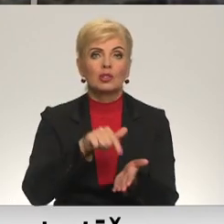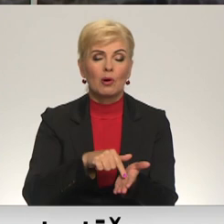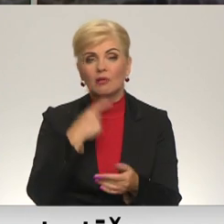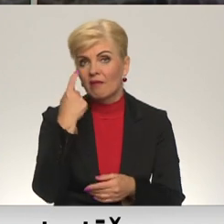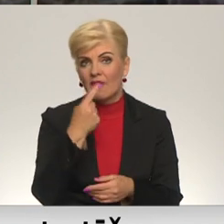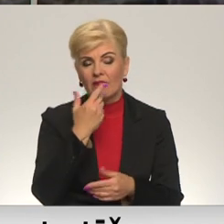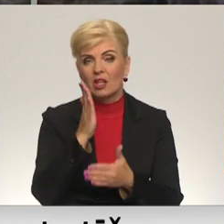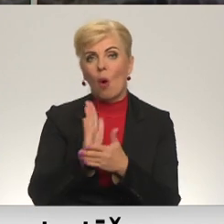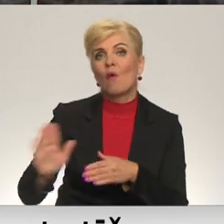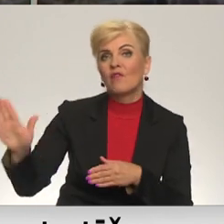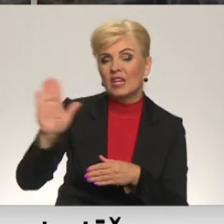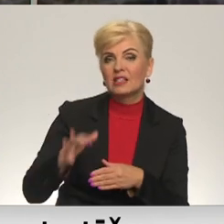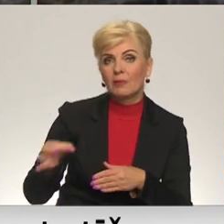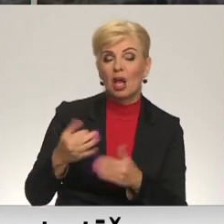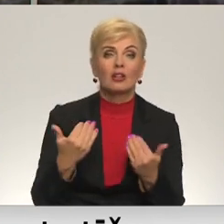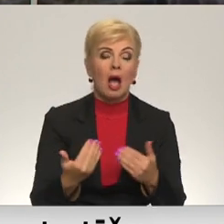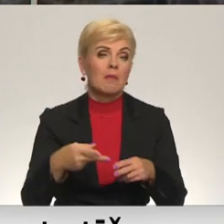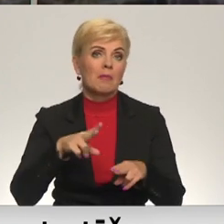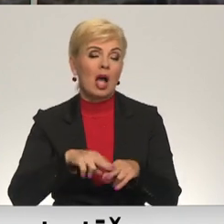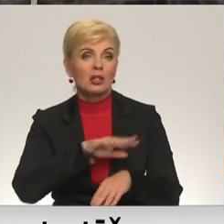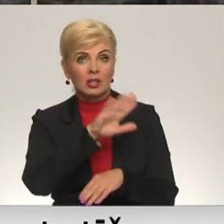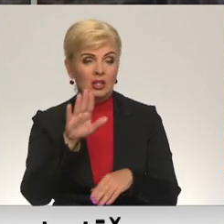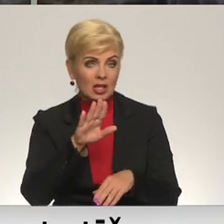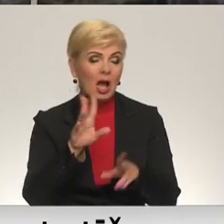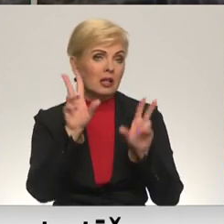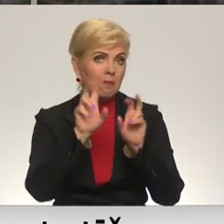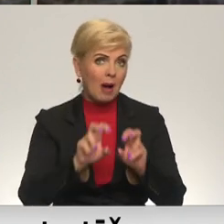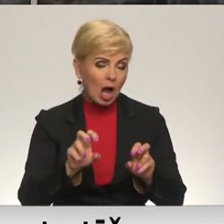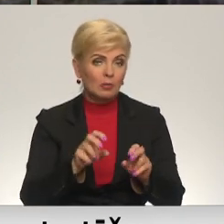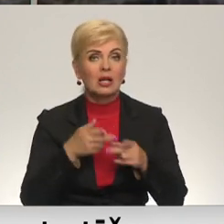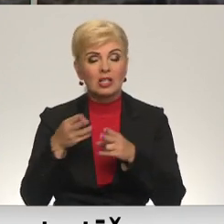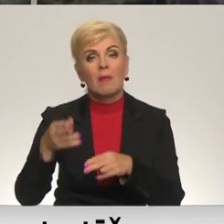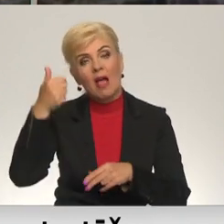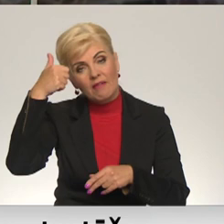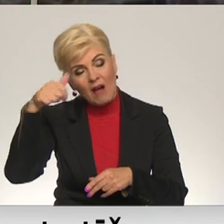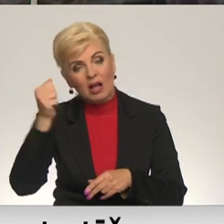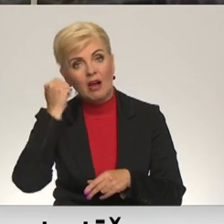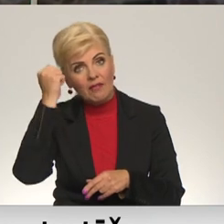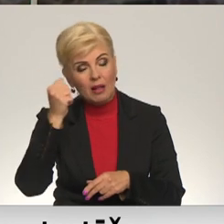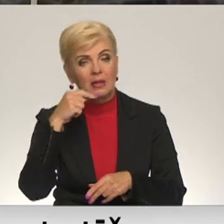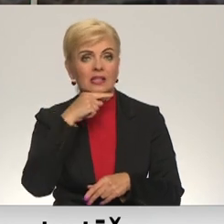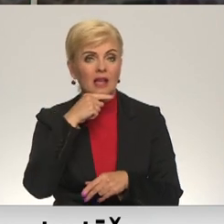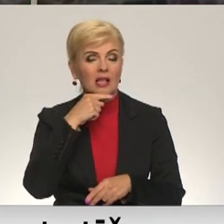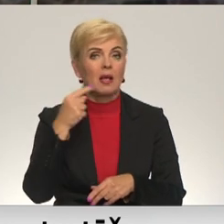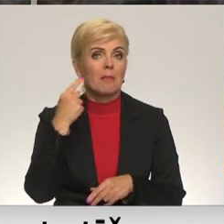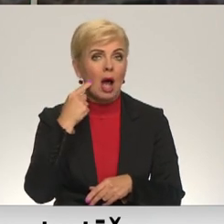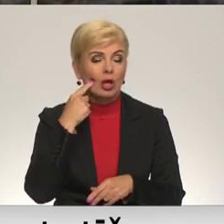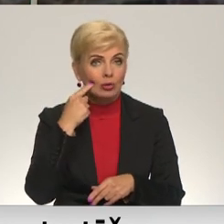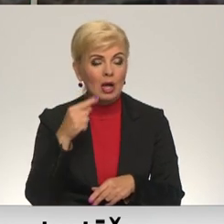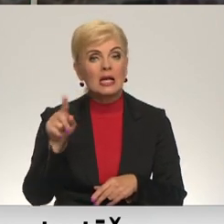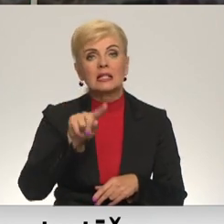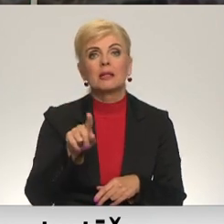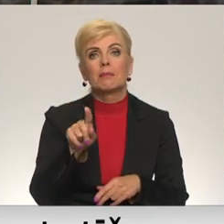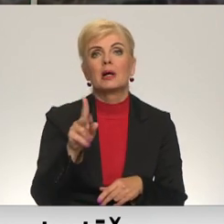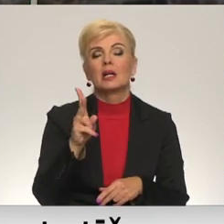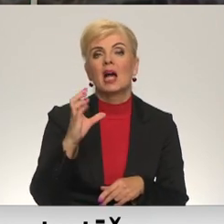Vidzemes reģionā. Tāpēc šajās dienās veikti HIV testēšanas izbraukumi Valkā, Valmierā, Cēsīs un Madonā. Slimību profilakses un